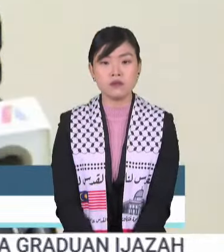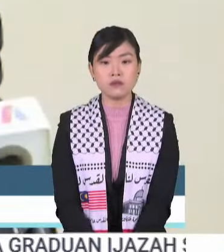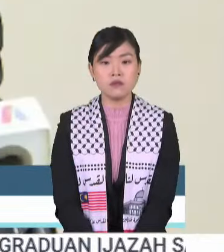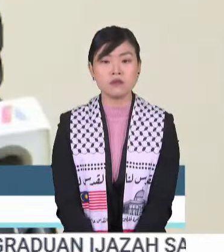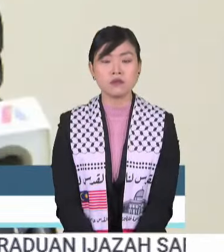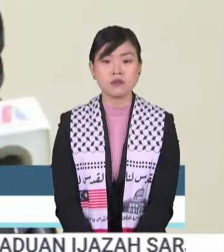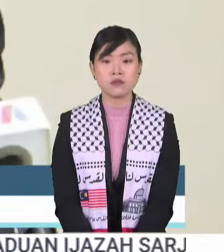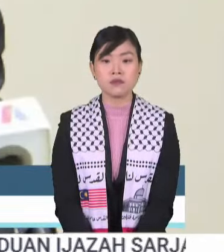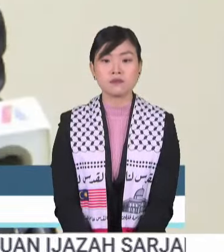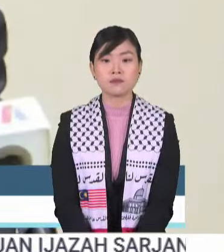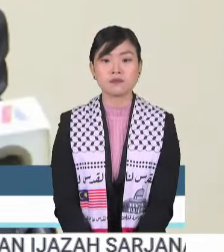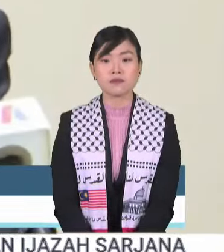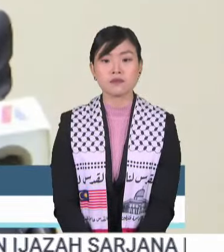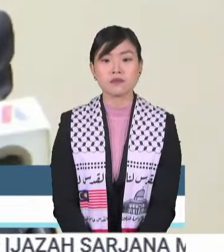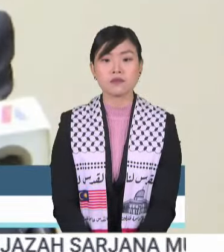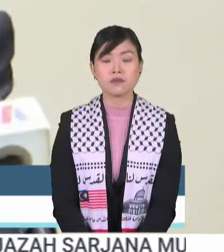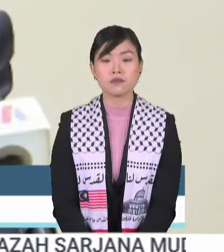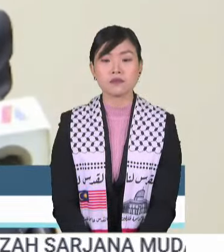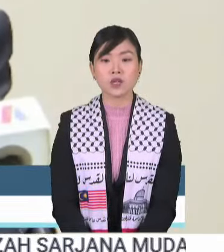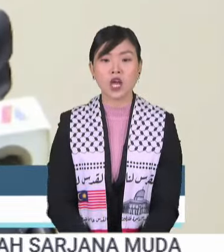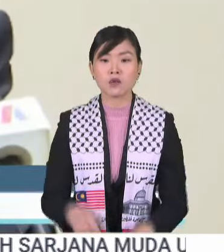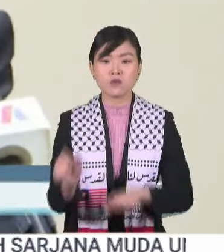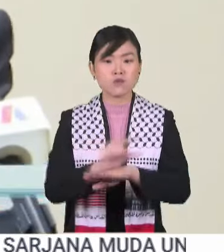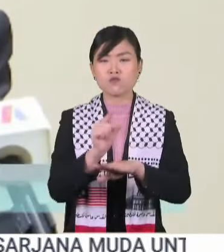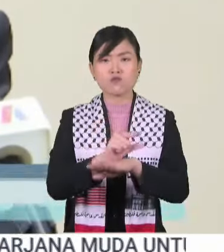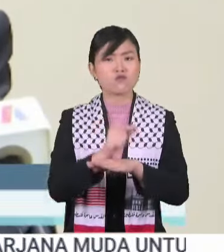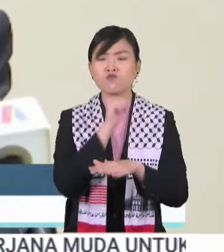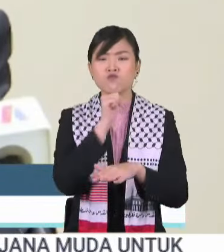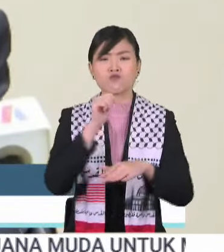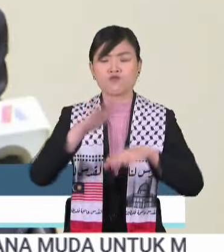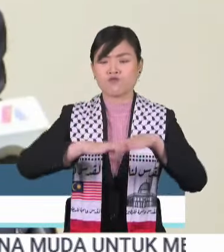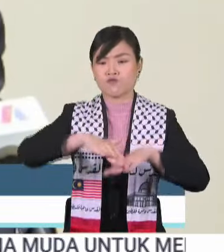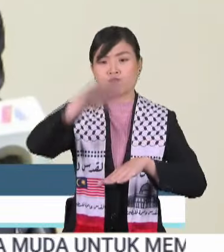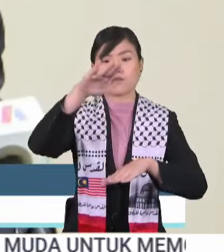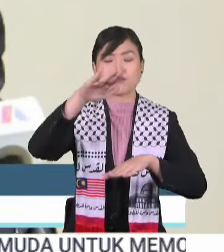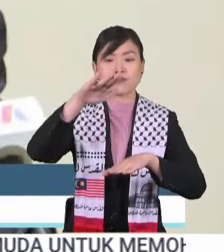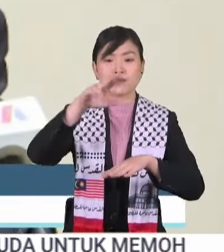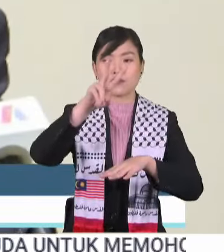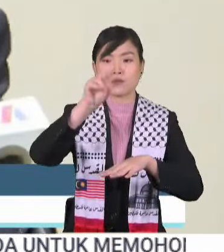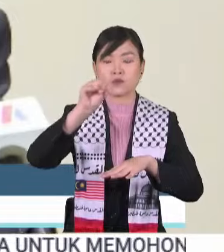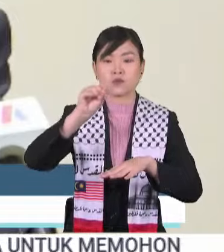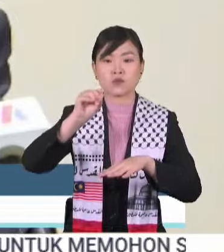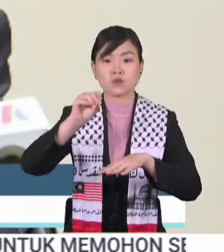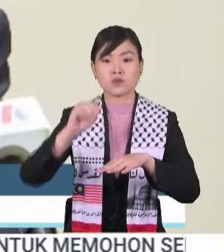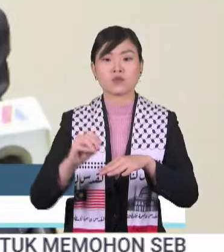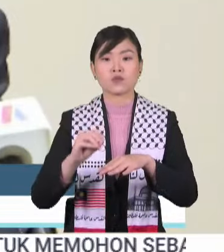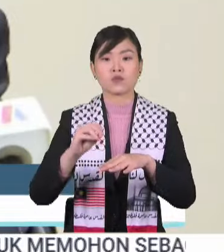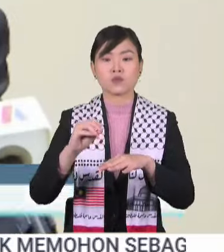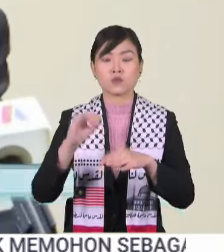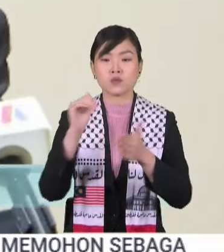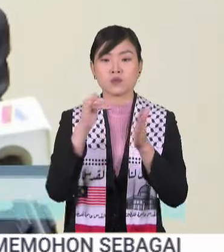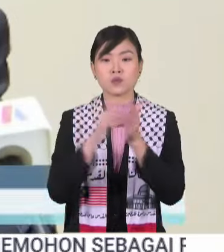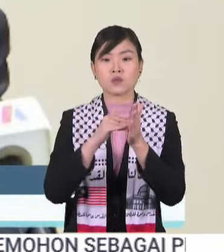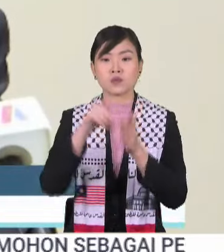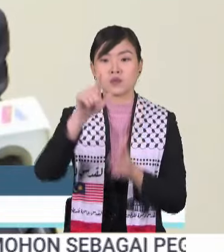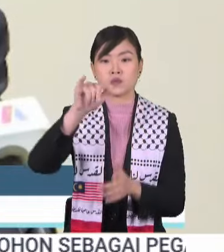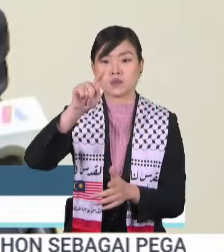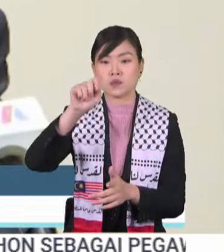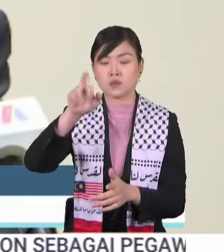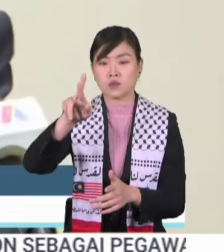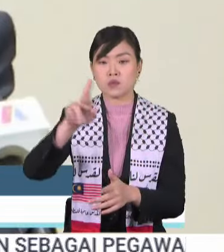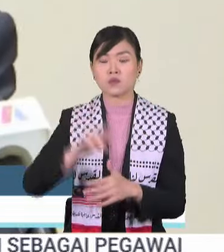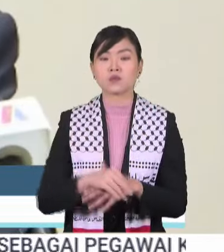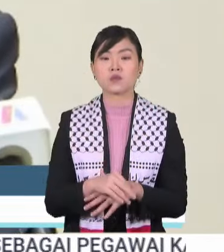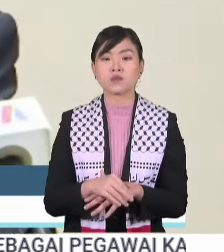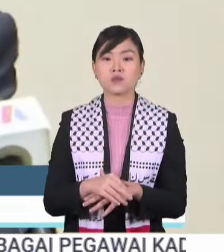jutaenguna beremah yang menggunakan tidak melebihi 20 me padu sejumlah 50,000 pengguna akaun